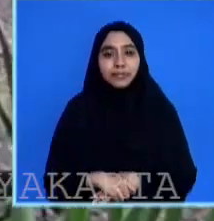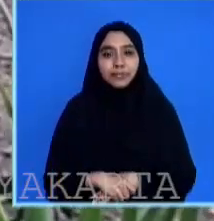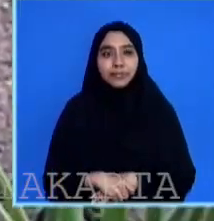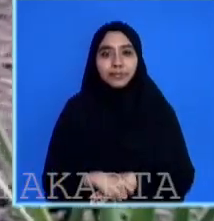wicaks